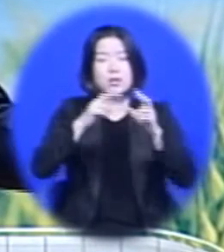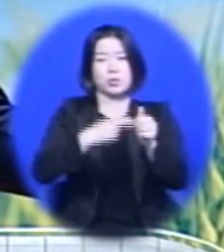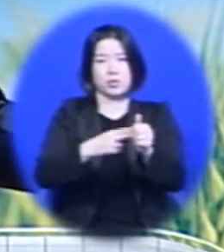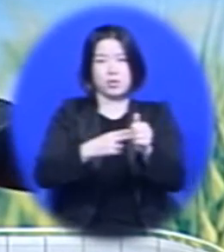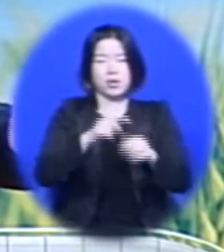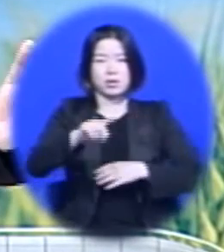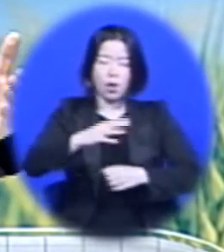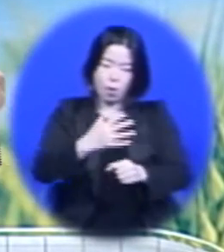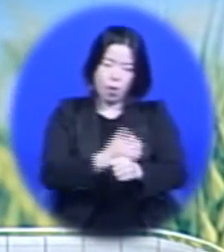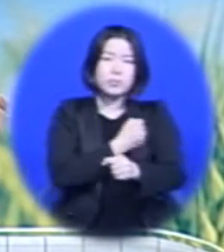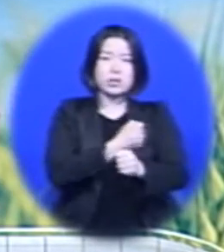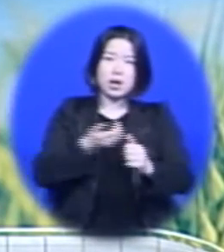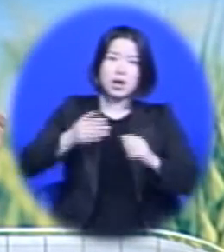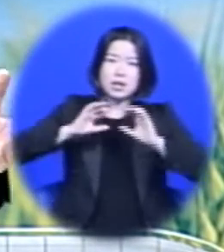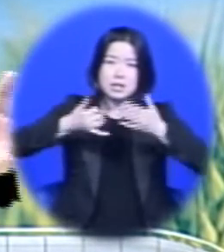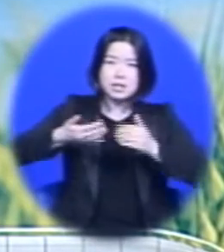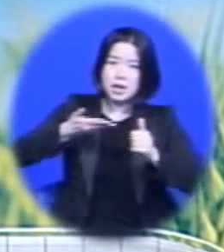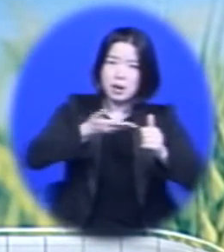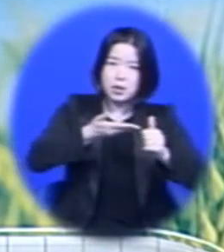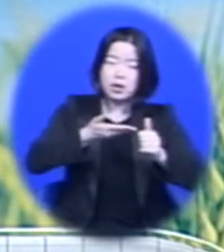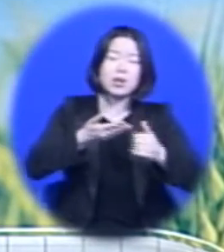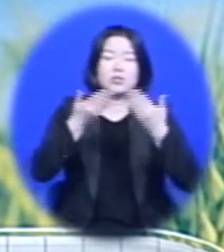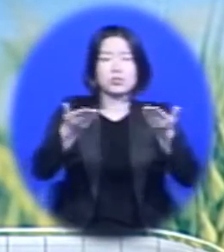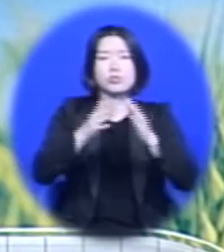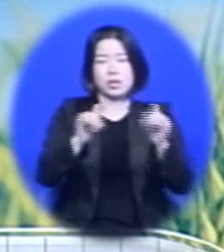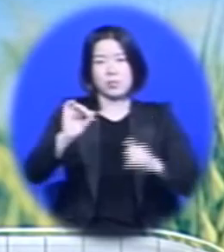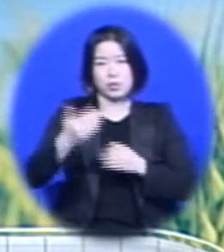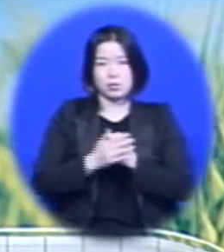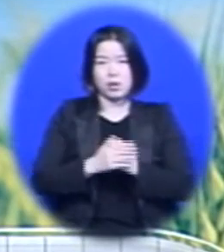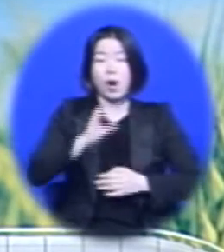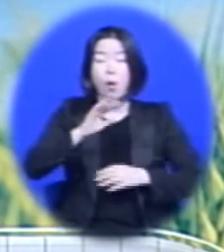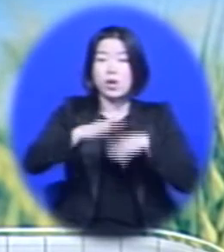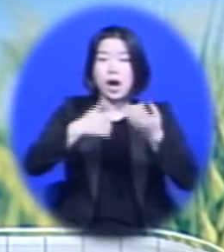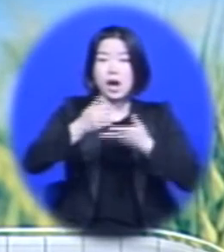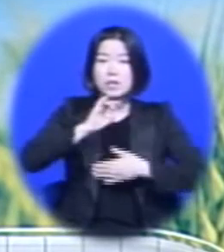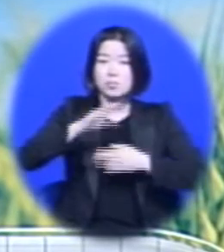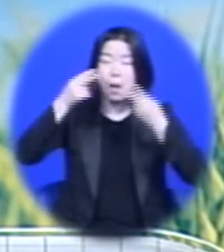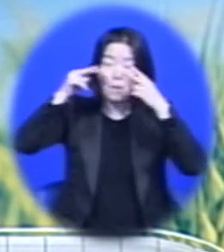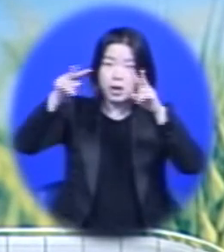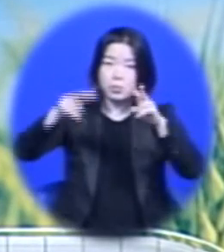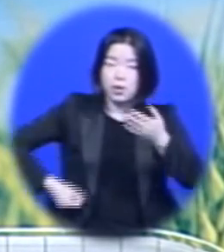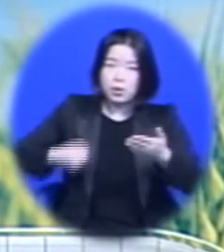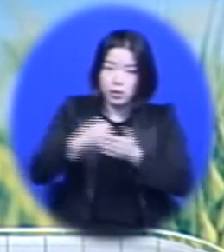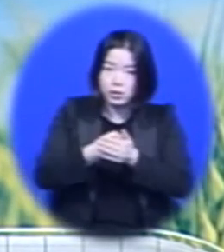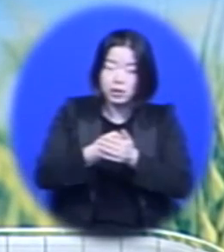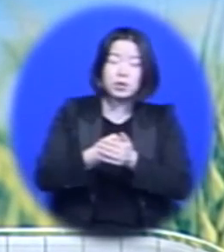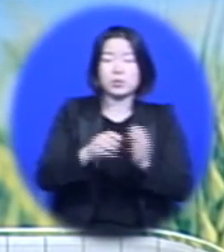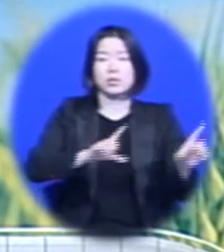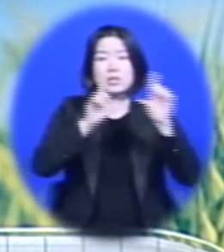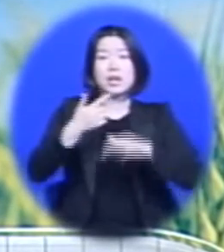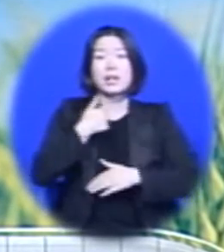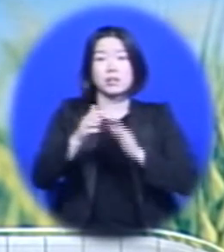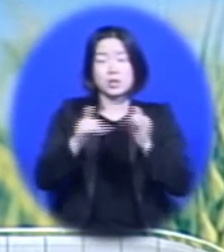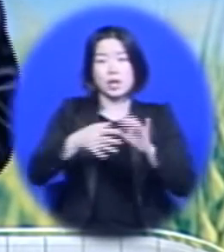엄청난 영향을 세상에 미친 사람이 되었습니다. 오직 하나님만 바라보기로 결단하고 살았던 사람을